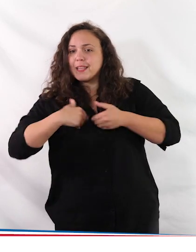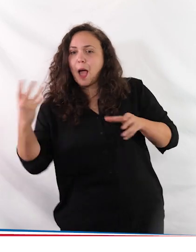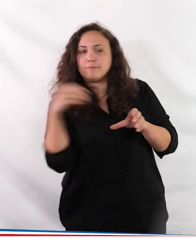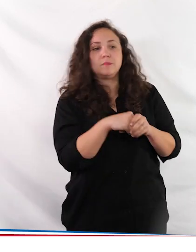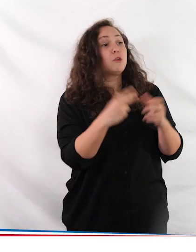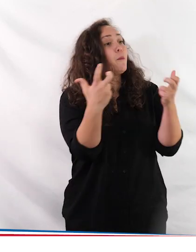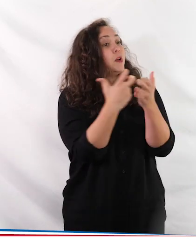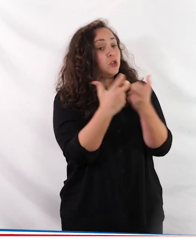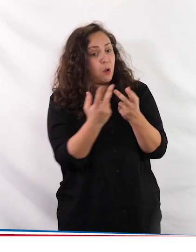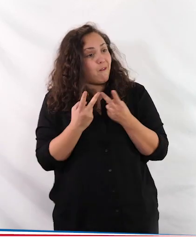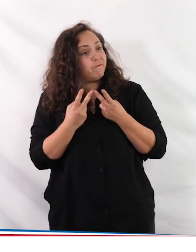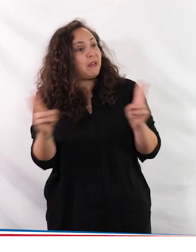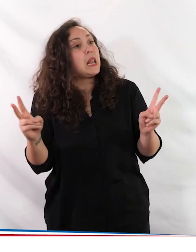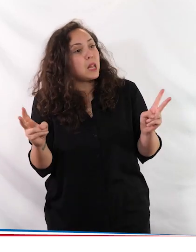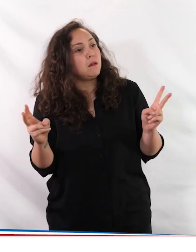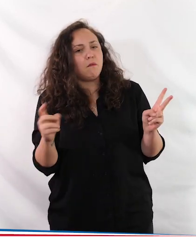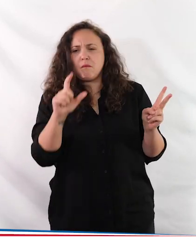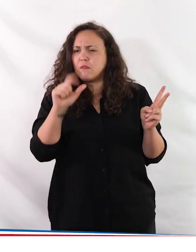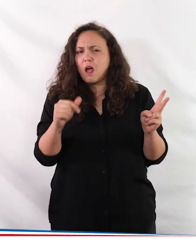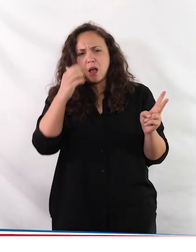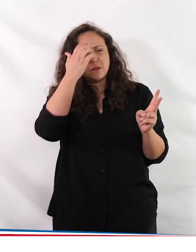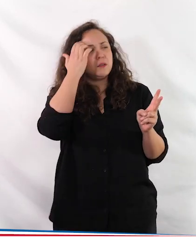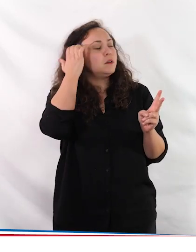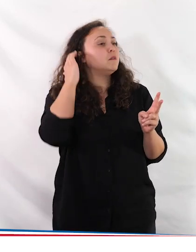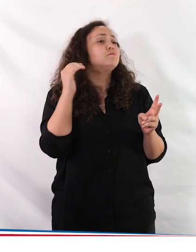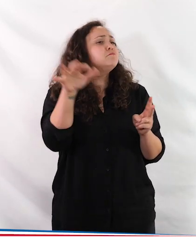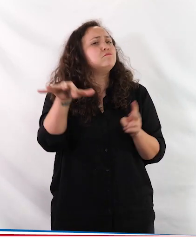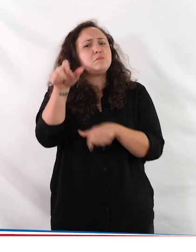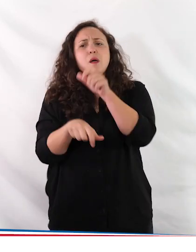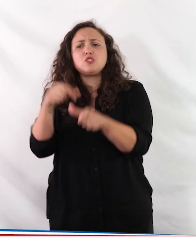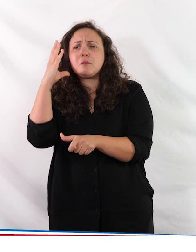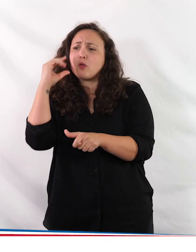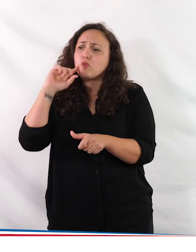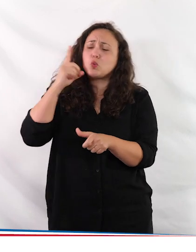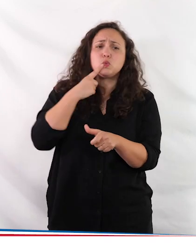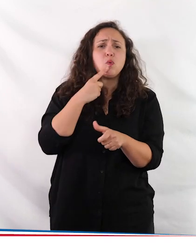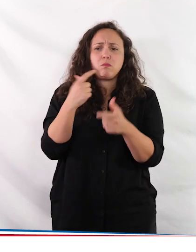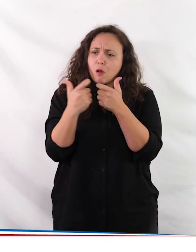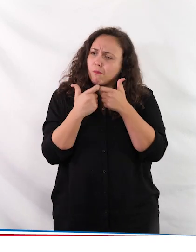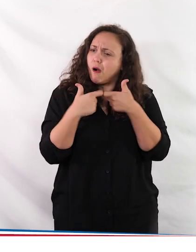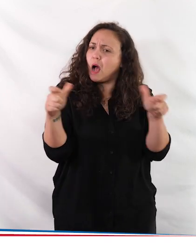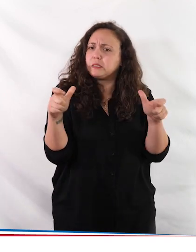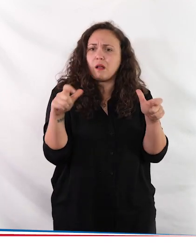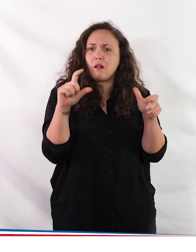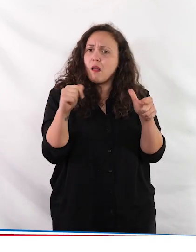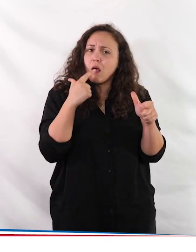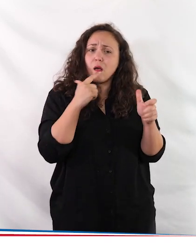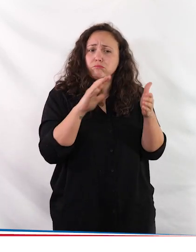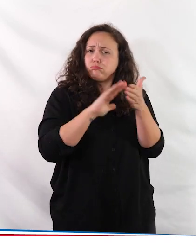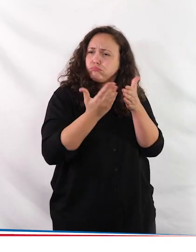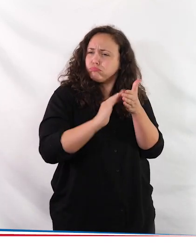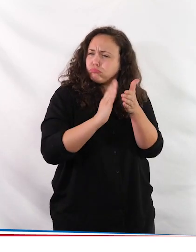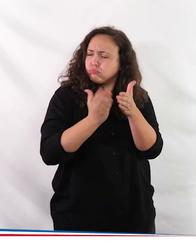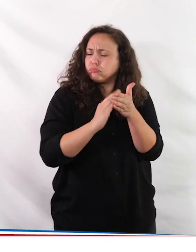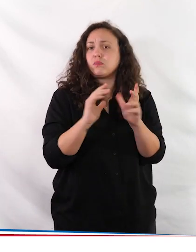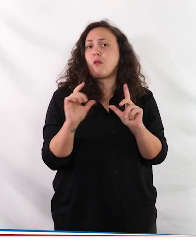ville un accès pour tous les malentendants et les sourds, avec des traductions